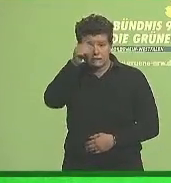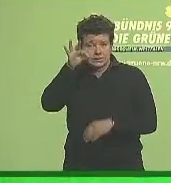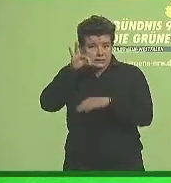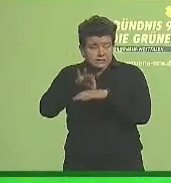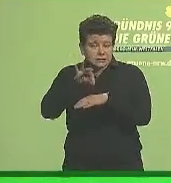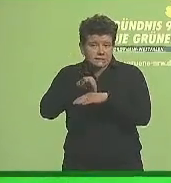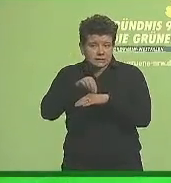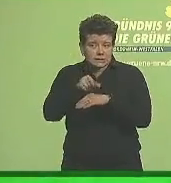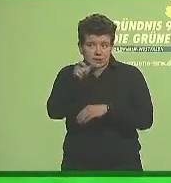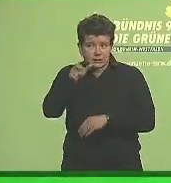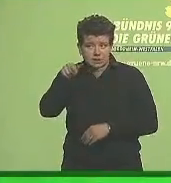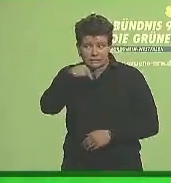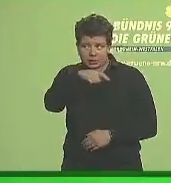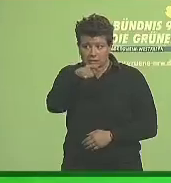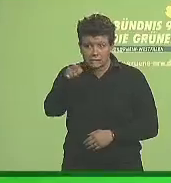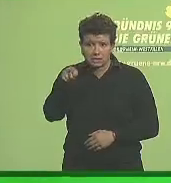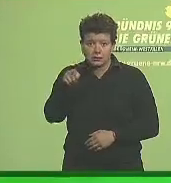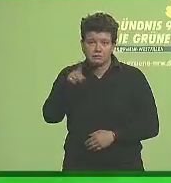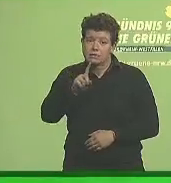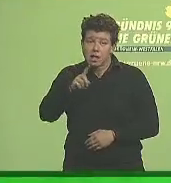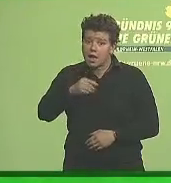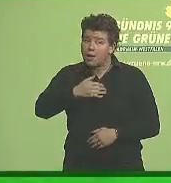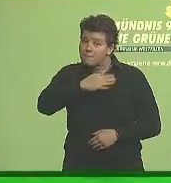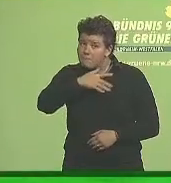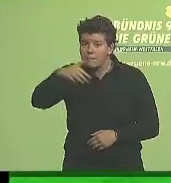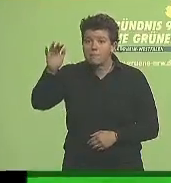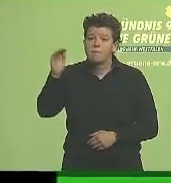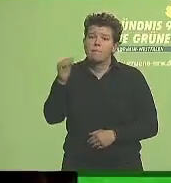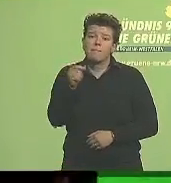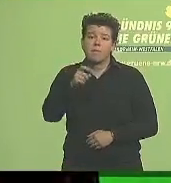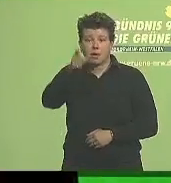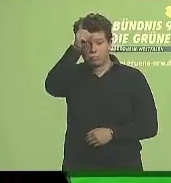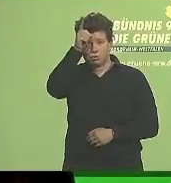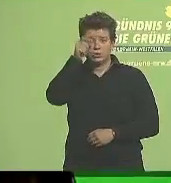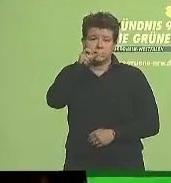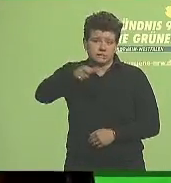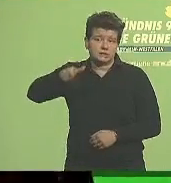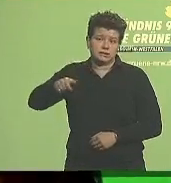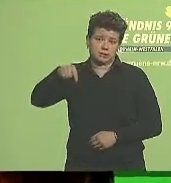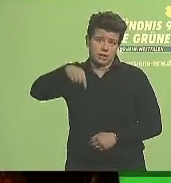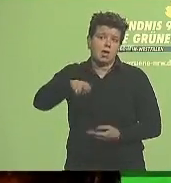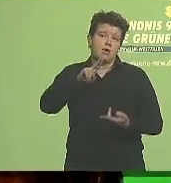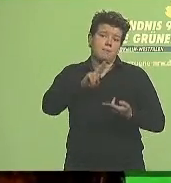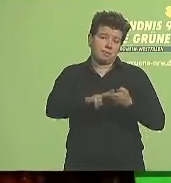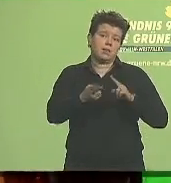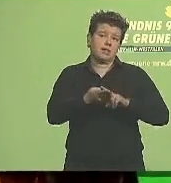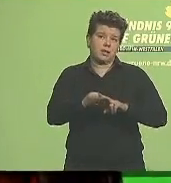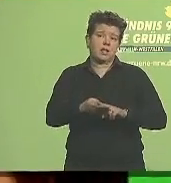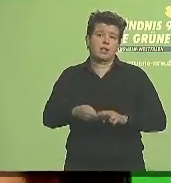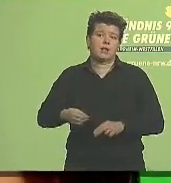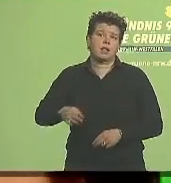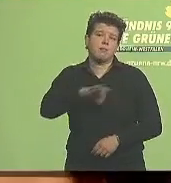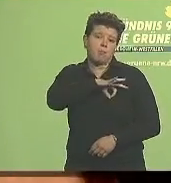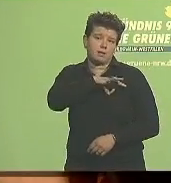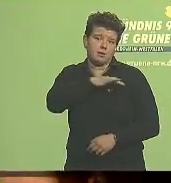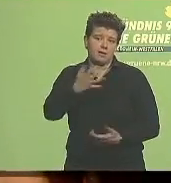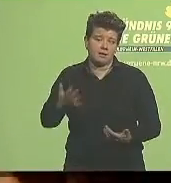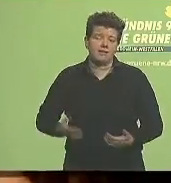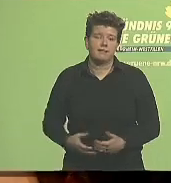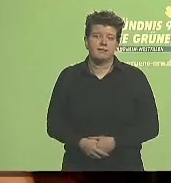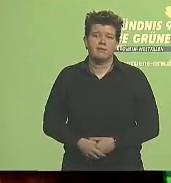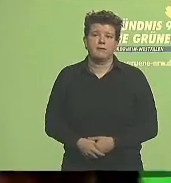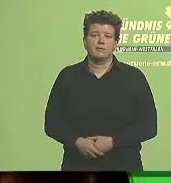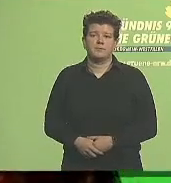mindestens noch einen, sehe ich, im Raum. Also wir haben noch mehr davon in unserer Partei und du kannst sicher sein, dass diese Themen auch bei uns in der Partei